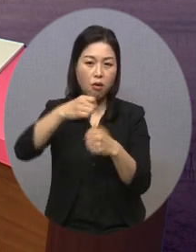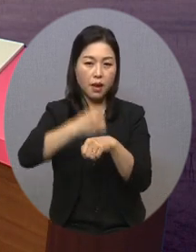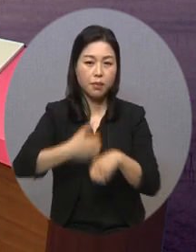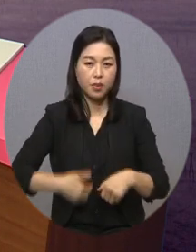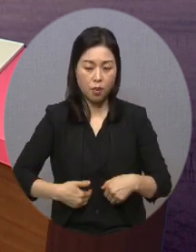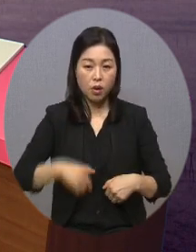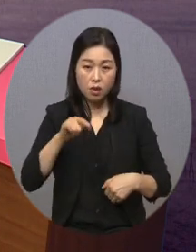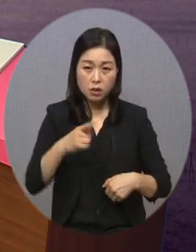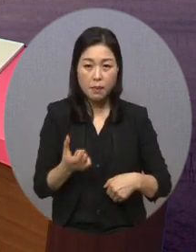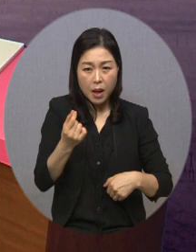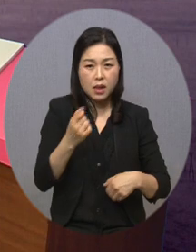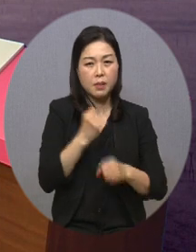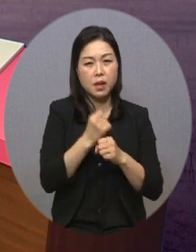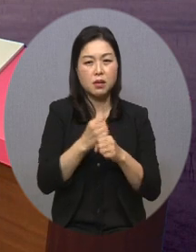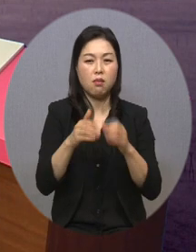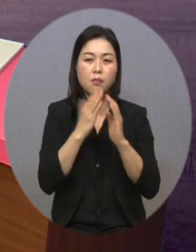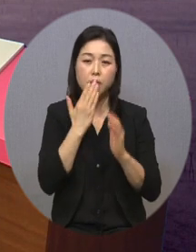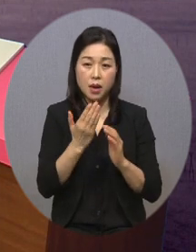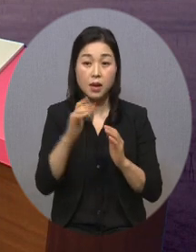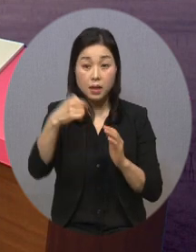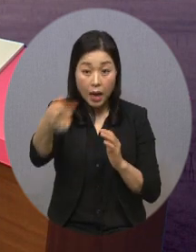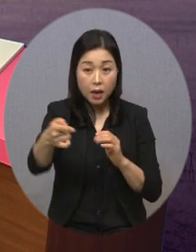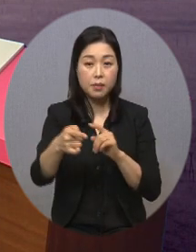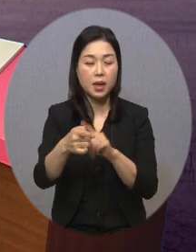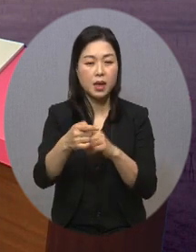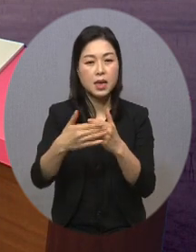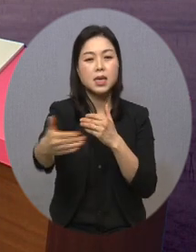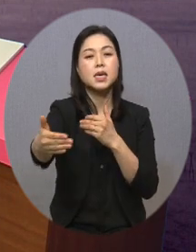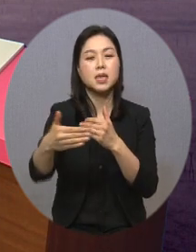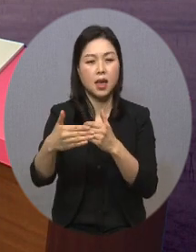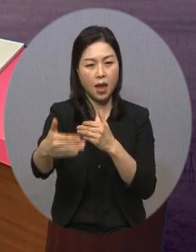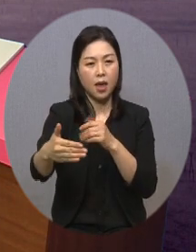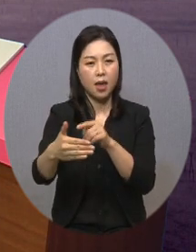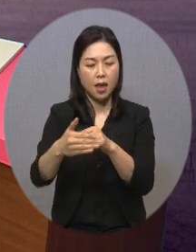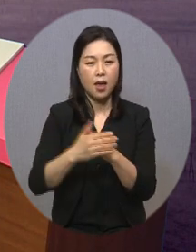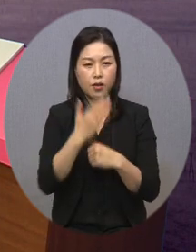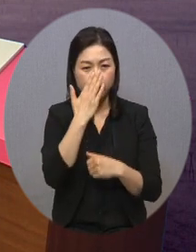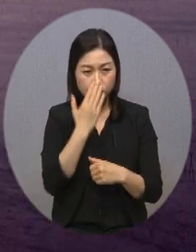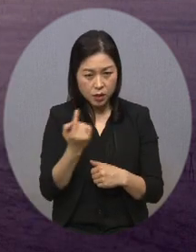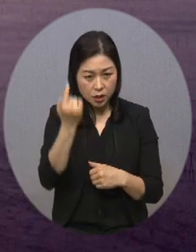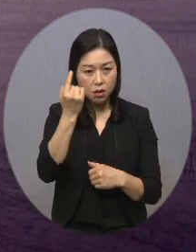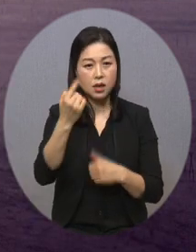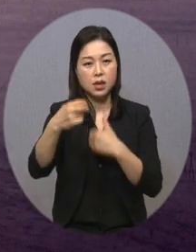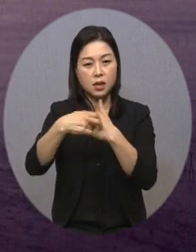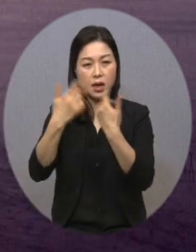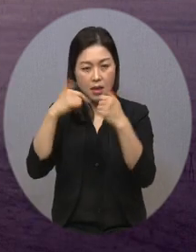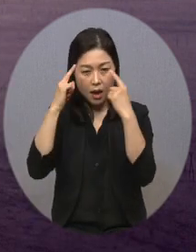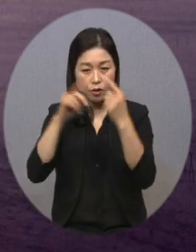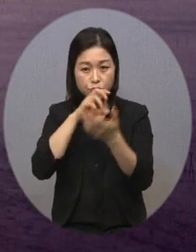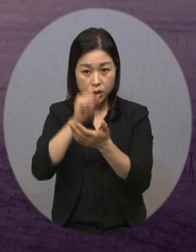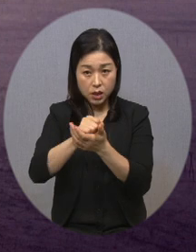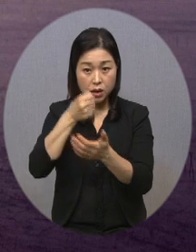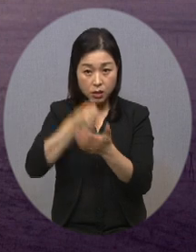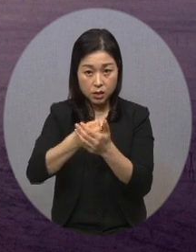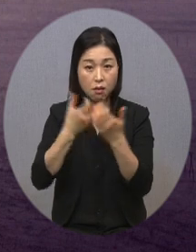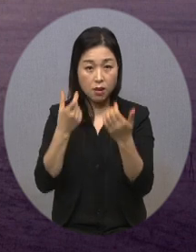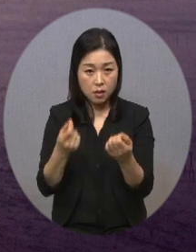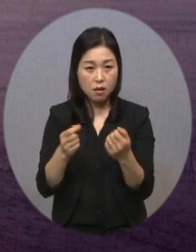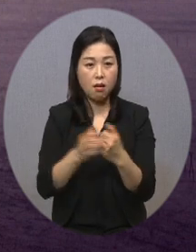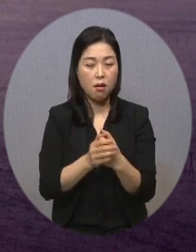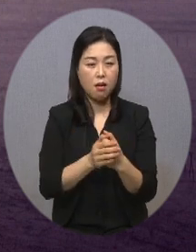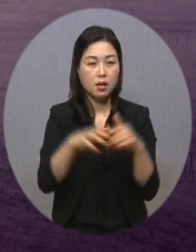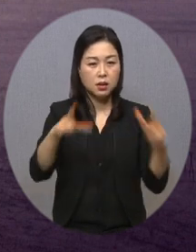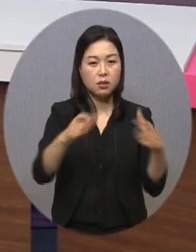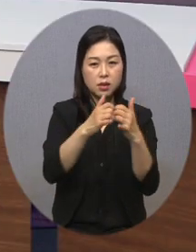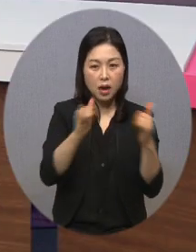있는 일 아니겠습니까? 그리고 난 다음에 중장기적으로 순천의 의과대학 유치 확정을 통해서 주민들이 원하는